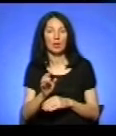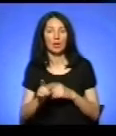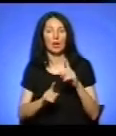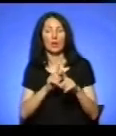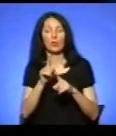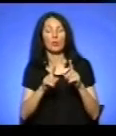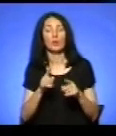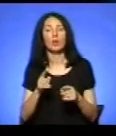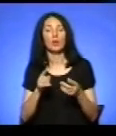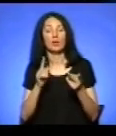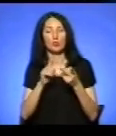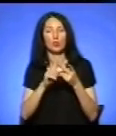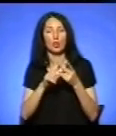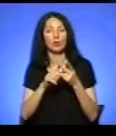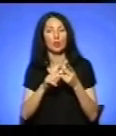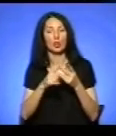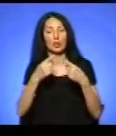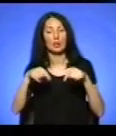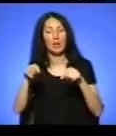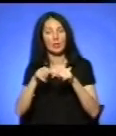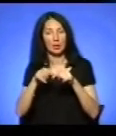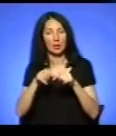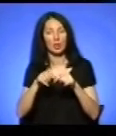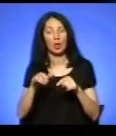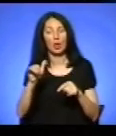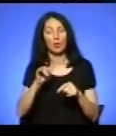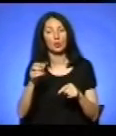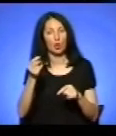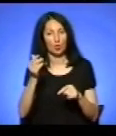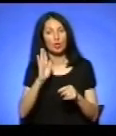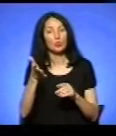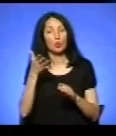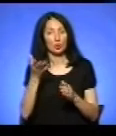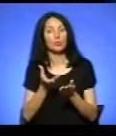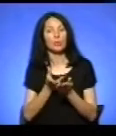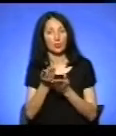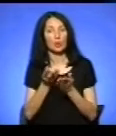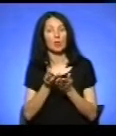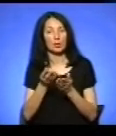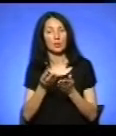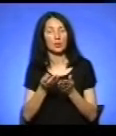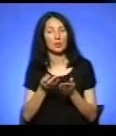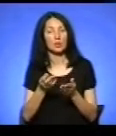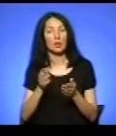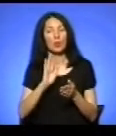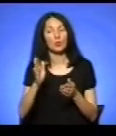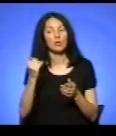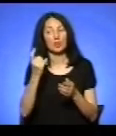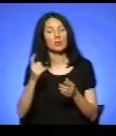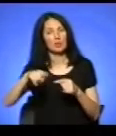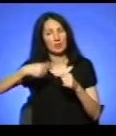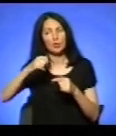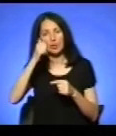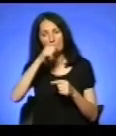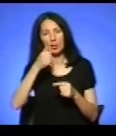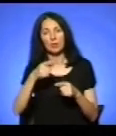ланки, куди гроші підуть за пацієнтом, вже почнеться з 1 січня 2019 року. І заклади вторинного рівня будуть також зацікавлені, щоб побільше